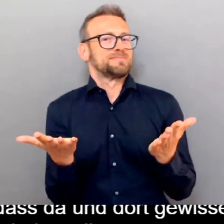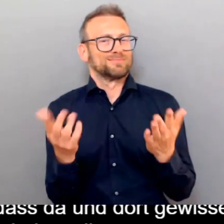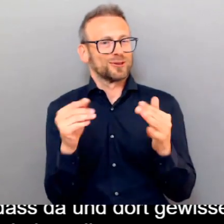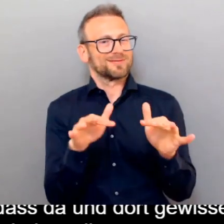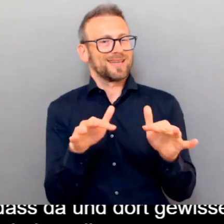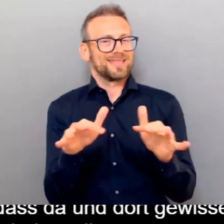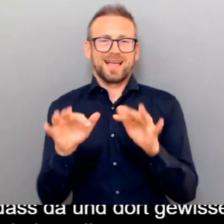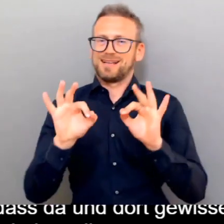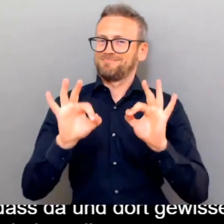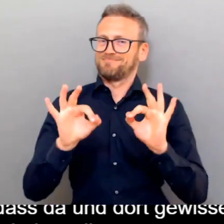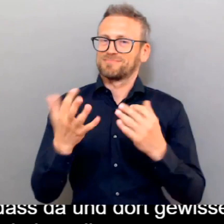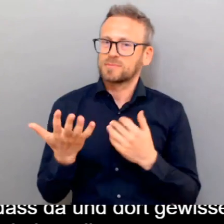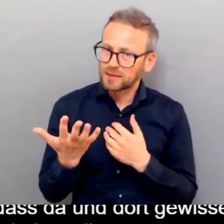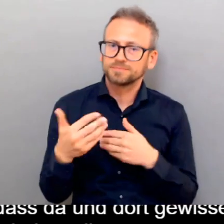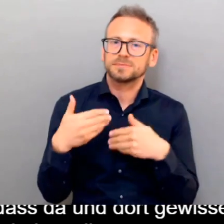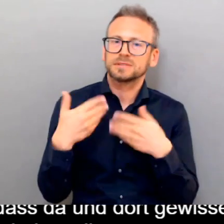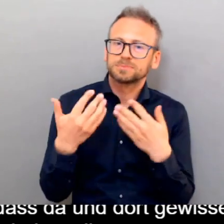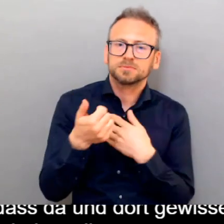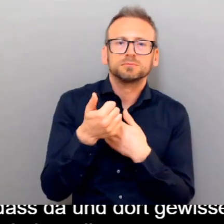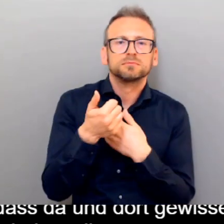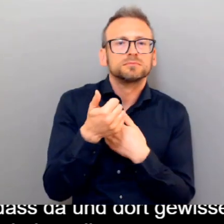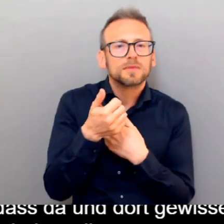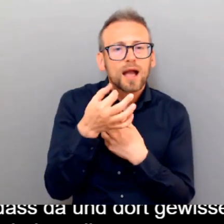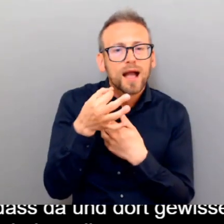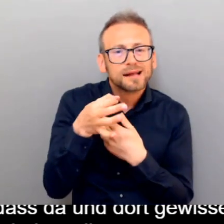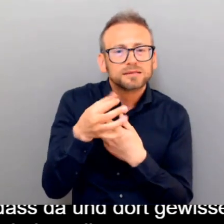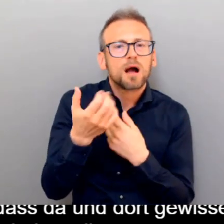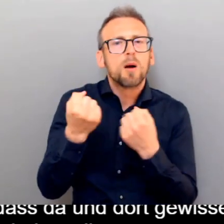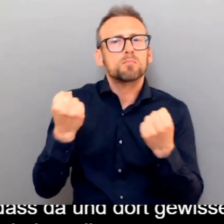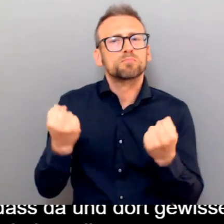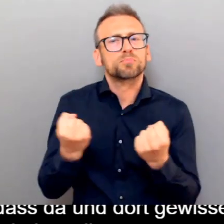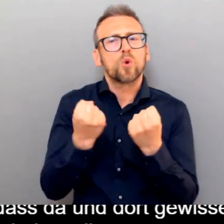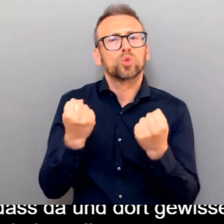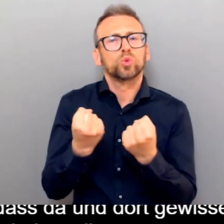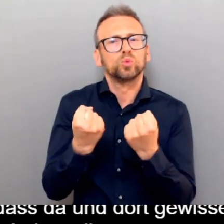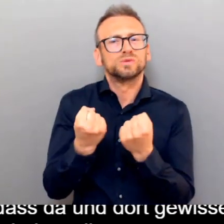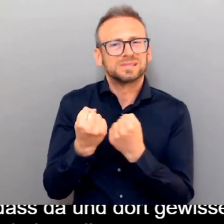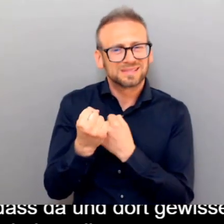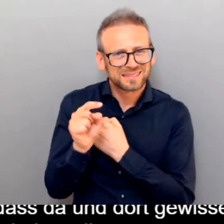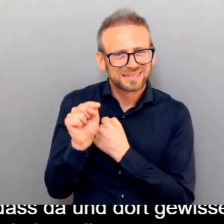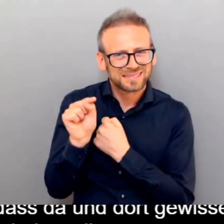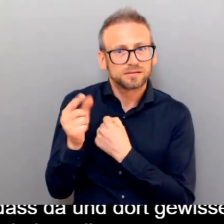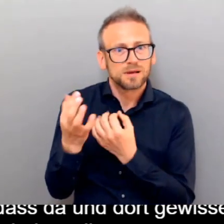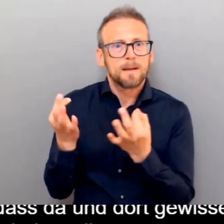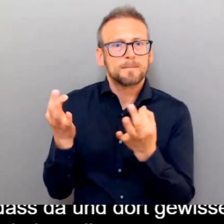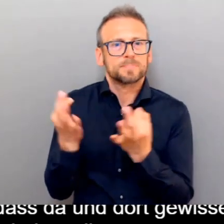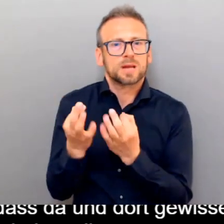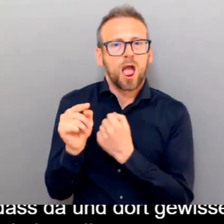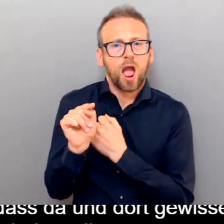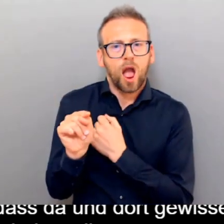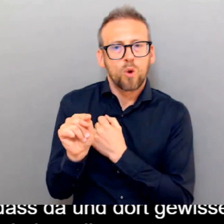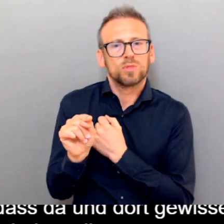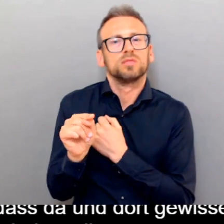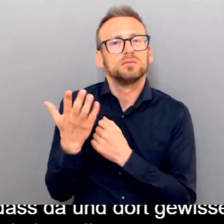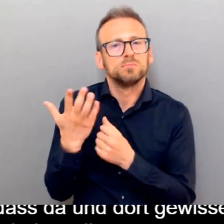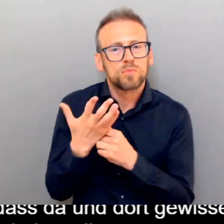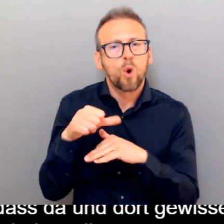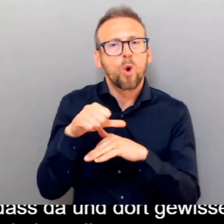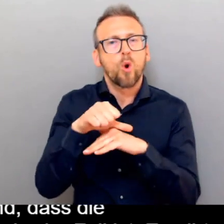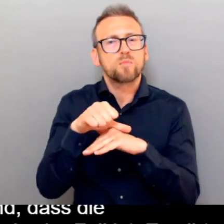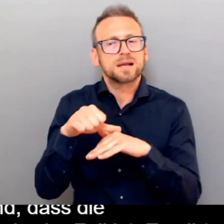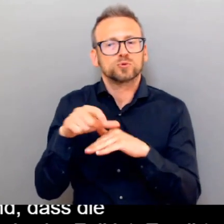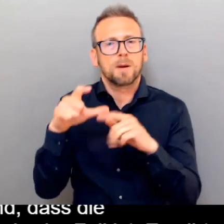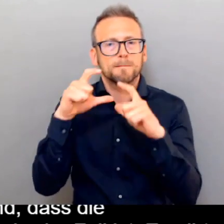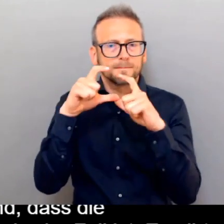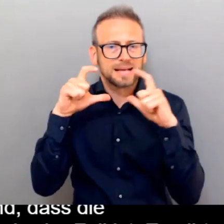oder FFP2-Masken, eine gute Entspannung auch vor Ort da ist. Es ist die Rückmeldung, die wir von den Kreisverwaltungsbehörden bekommen. Wir haben